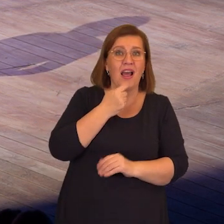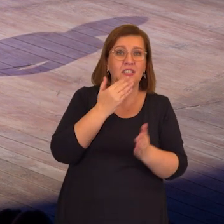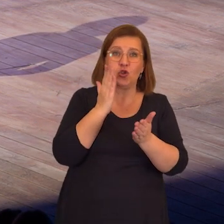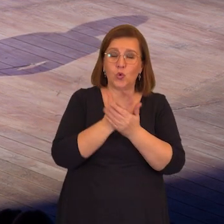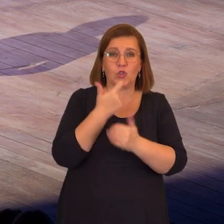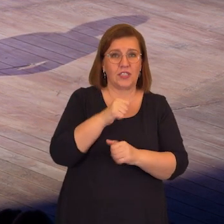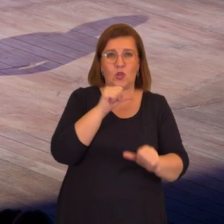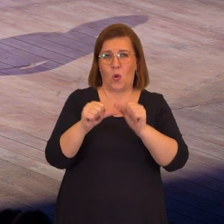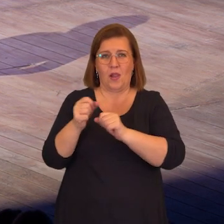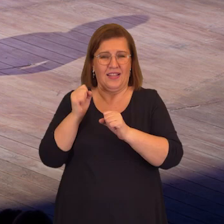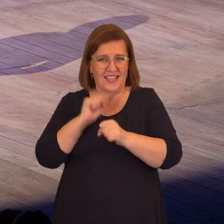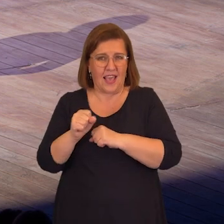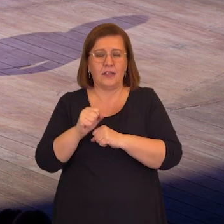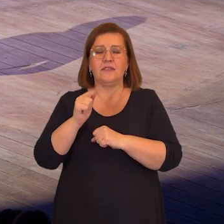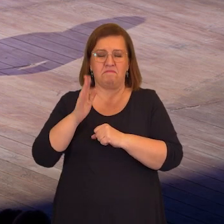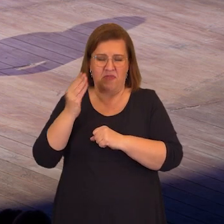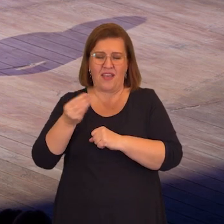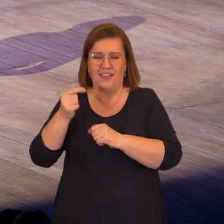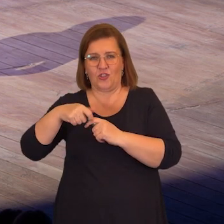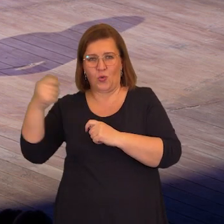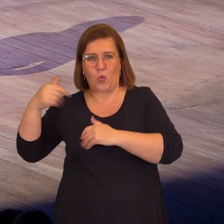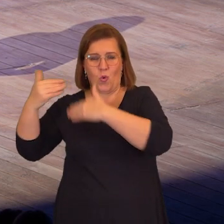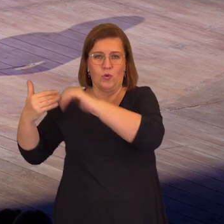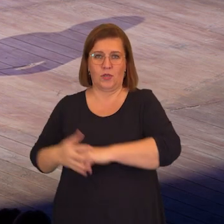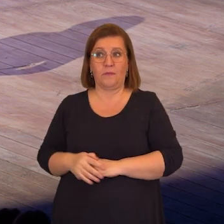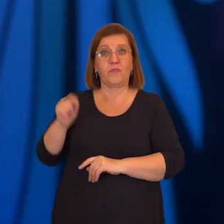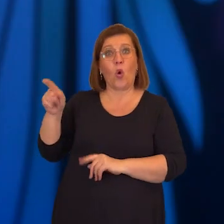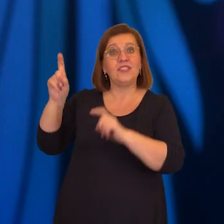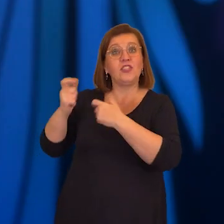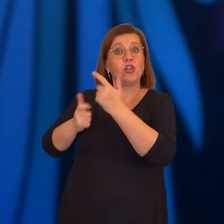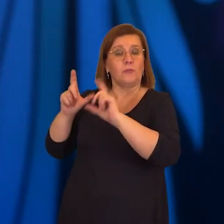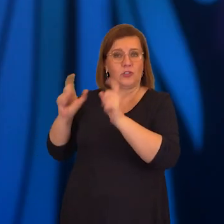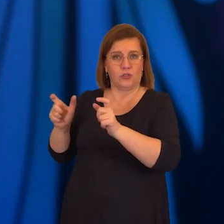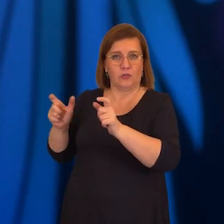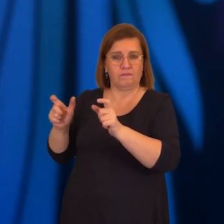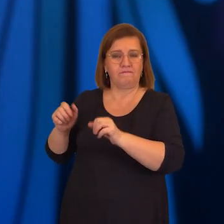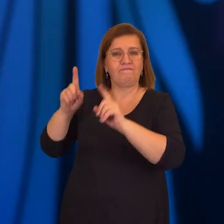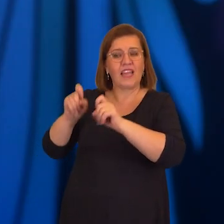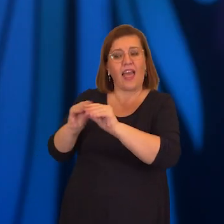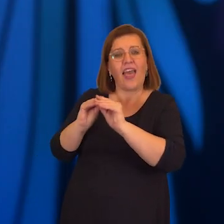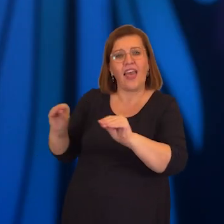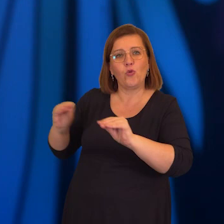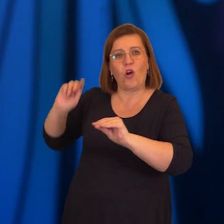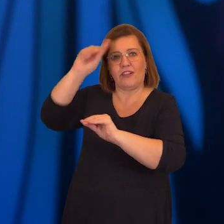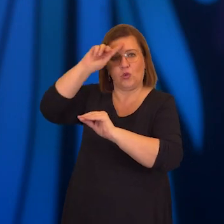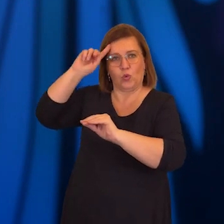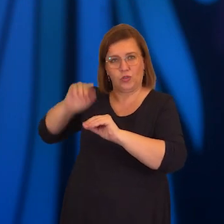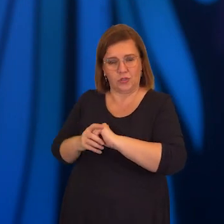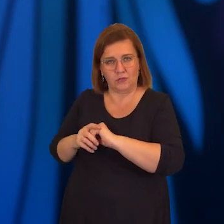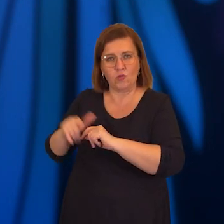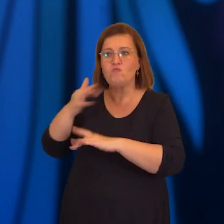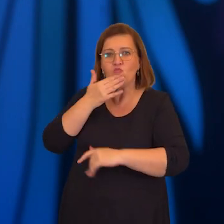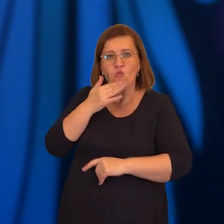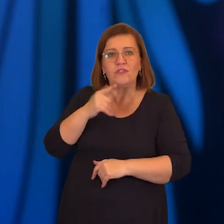i będzie przez kolejne pokolenia. Ale coś zaczęli robić. Zaczęli edukować społeczeństwo. Zaczęli mówić o